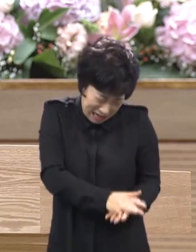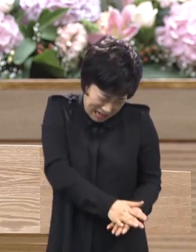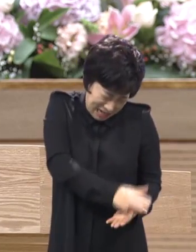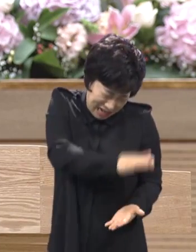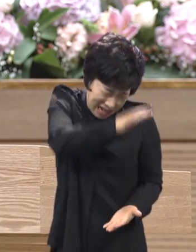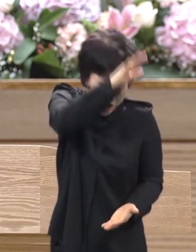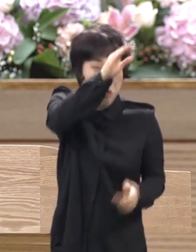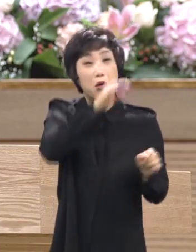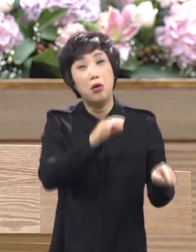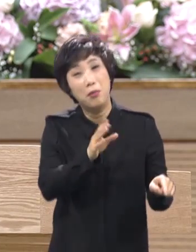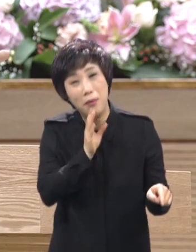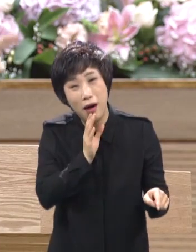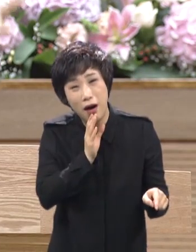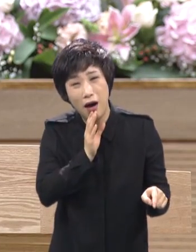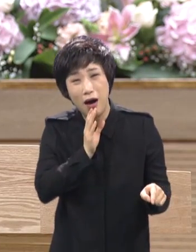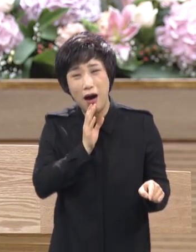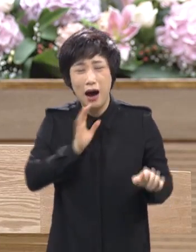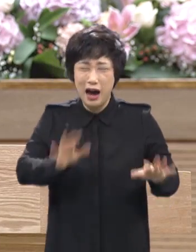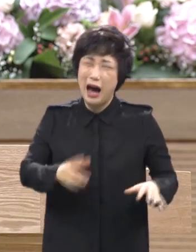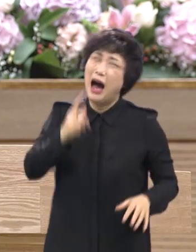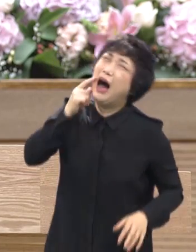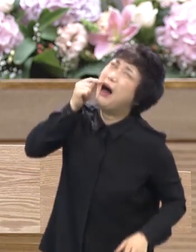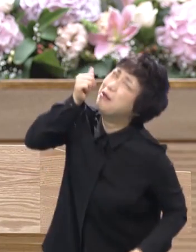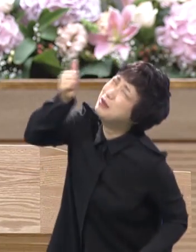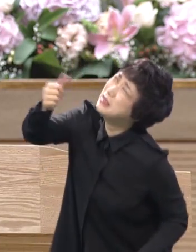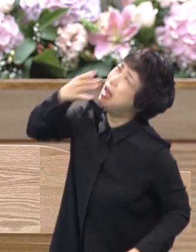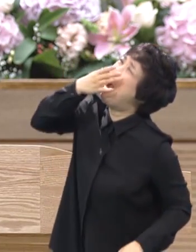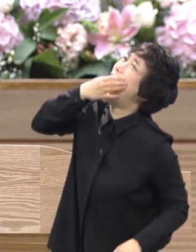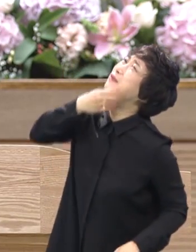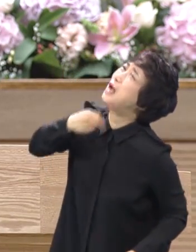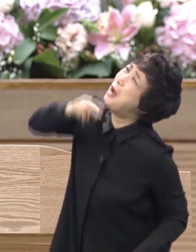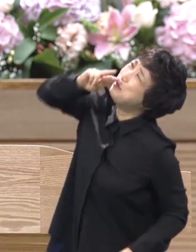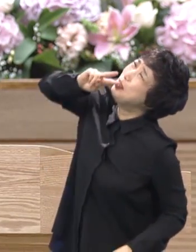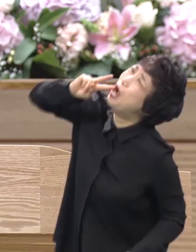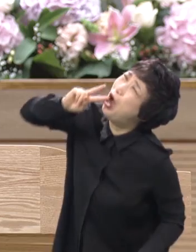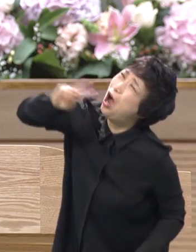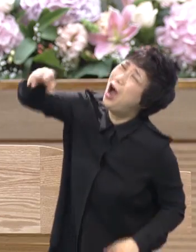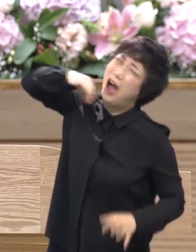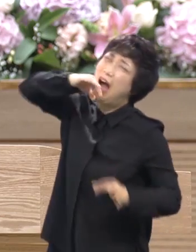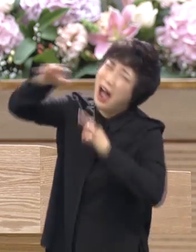아닙니까? 불꽃은 아버지 아브라함이